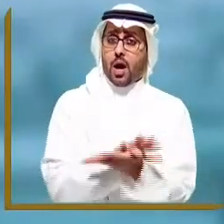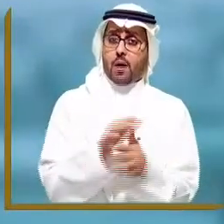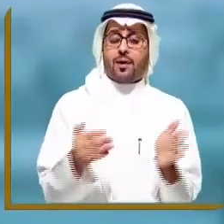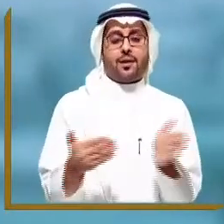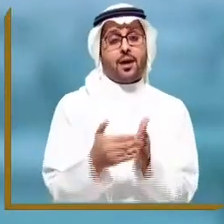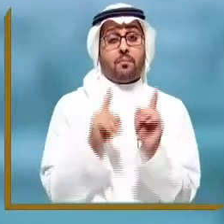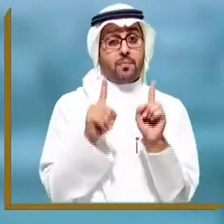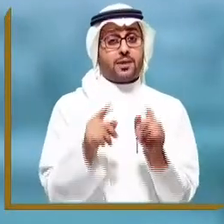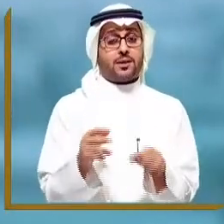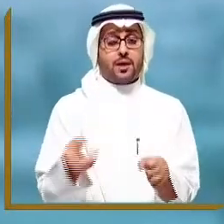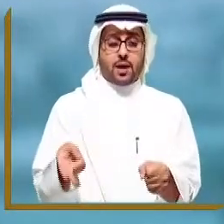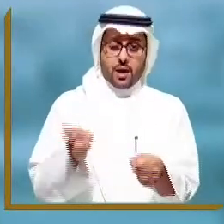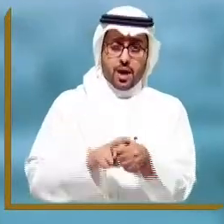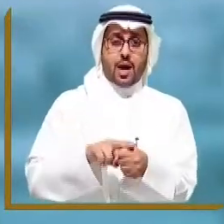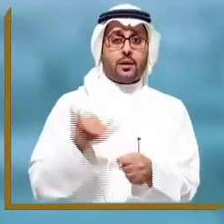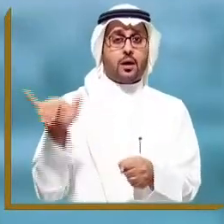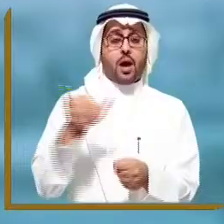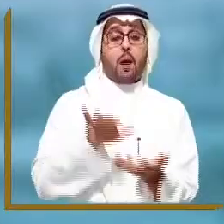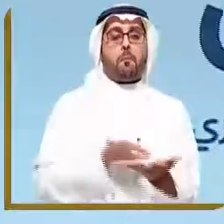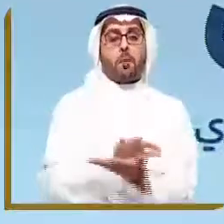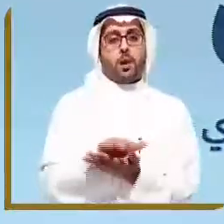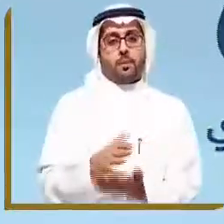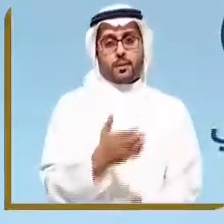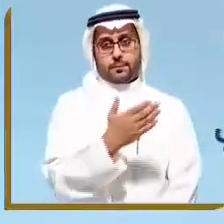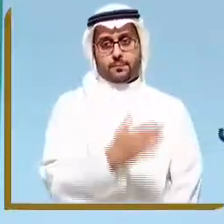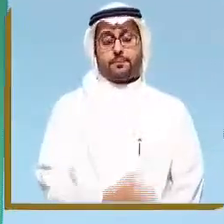نشرتنا انتهت، تذكركم بأبرز عناوينها.